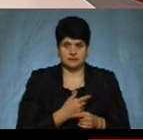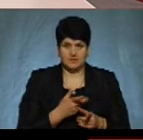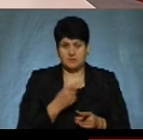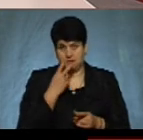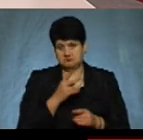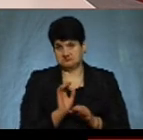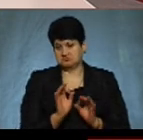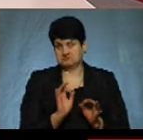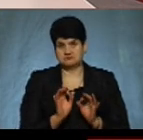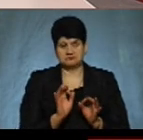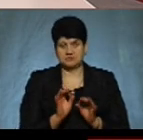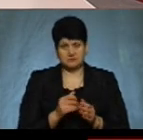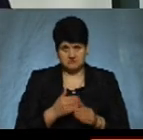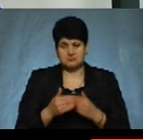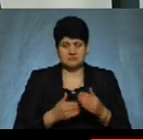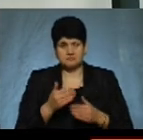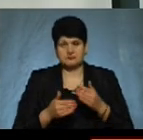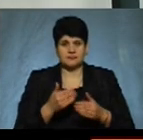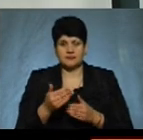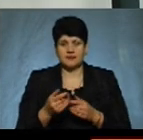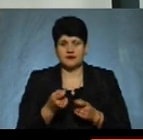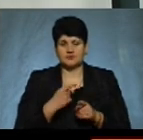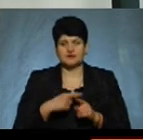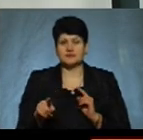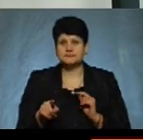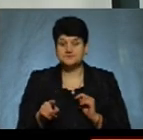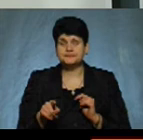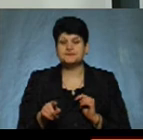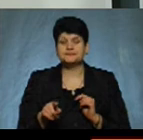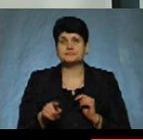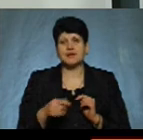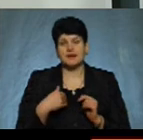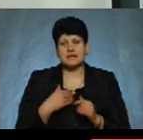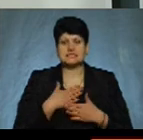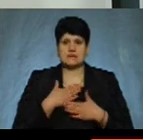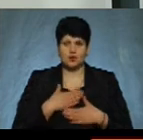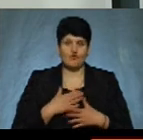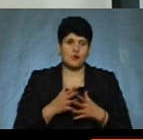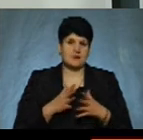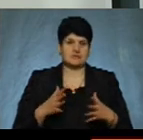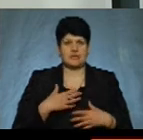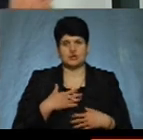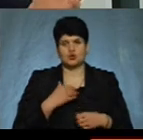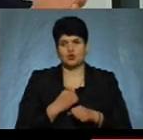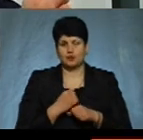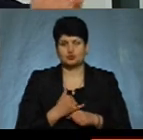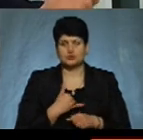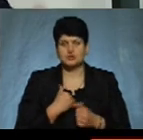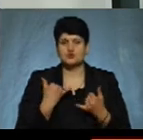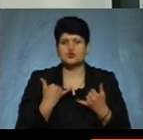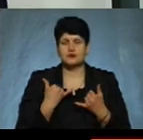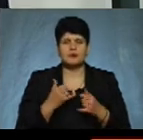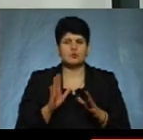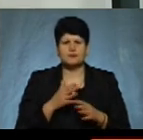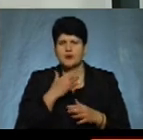нормальні, ми рухаємося, звичайно, чуть-чуть раніше. Тому я задоволений максимально нашою роботою. Сьогодні в нас ми можемо багато